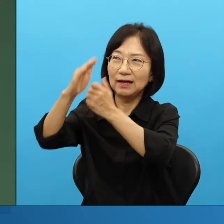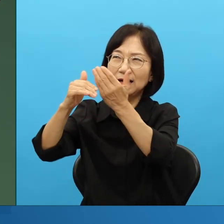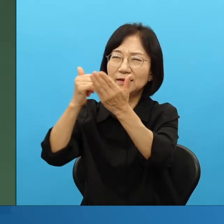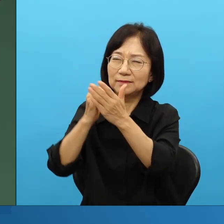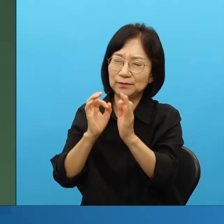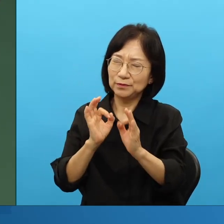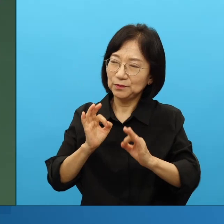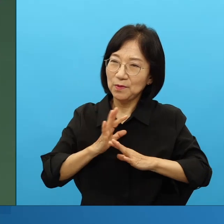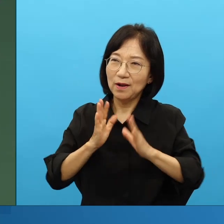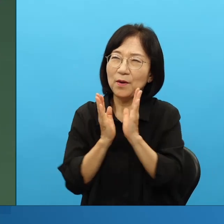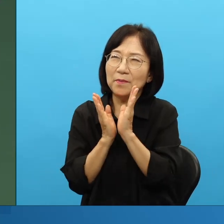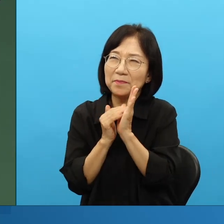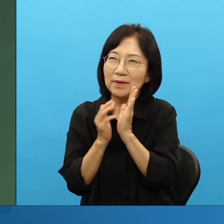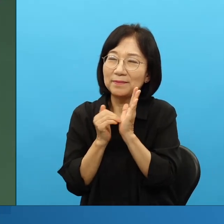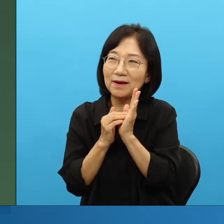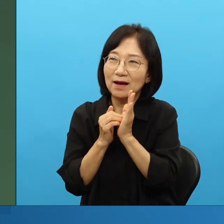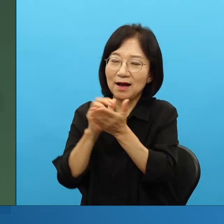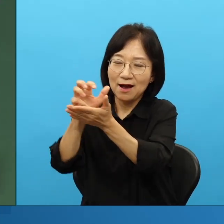能够享受神非常奇妙的奥秘。